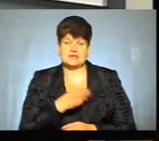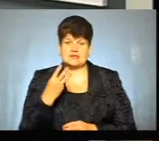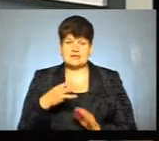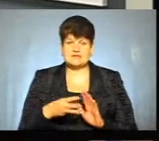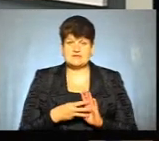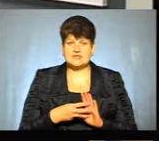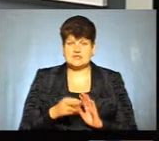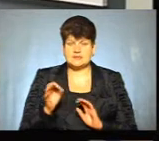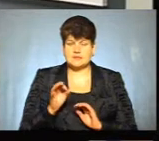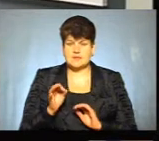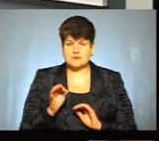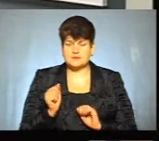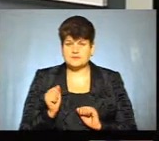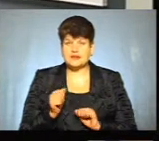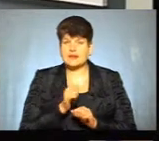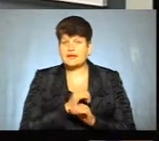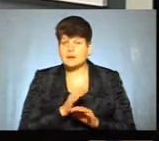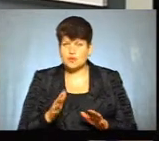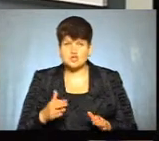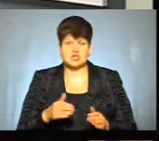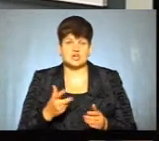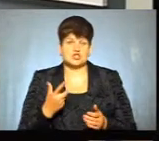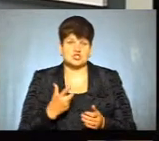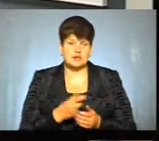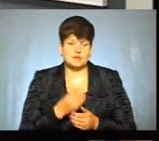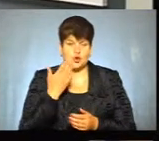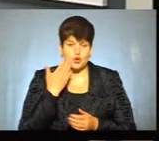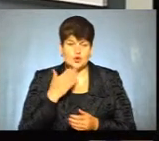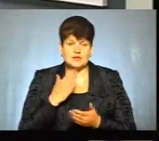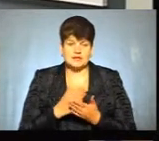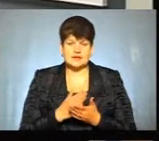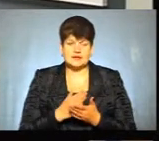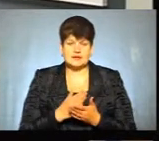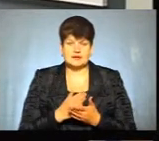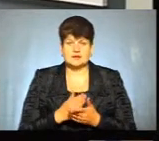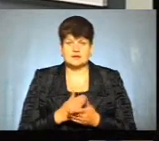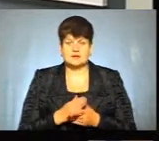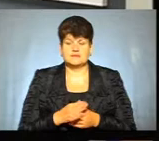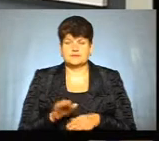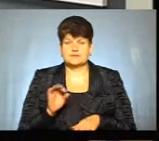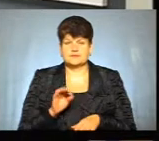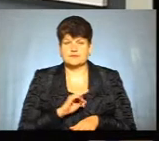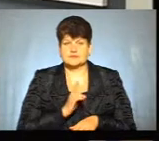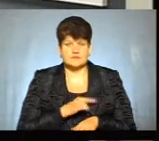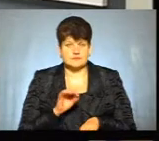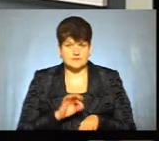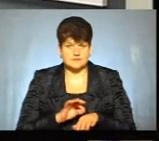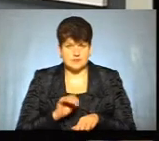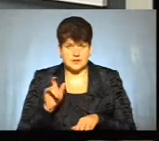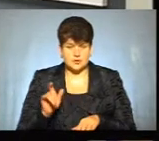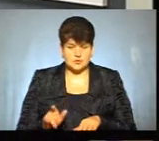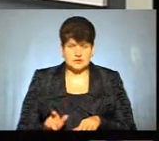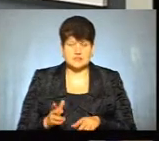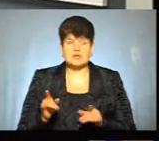38 градусів, не можна щеплюватися, коли є загострення тих певних хронічних захворювань. Тобто для того, щоб